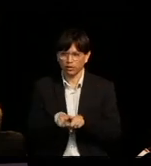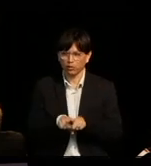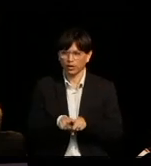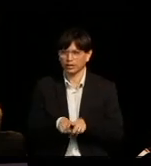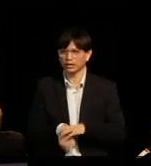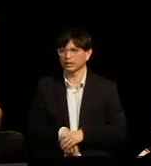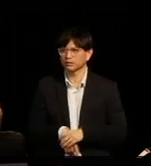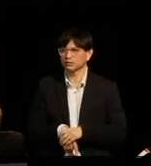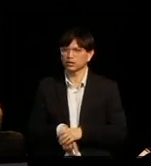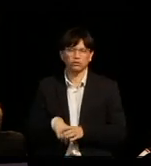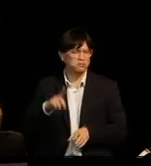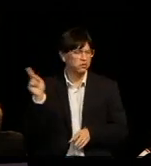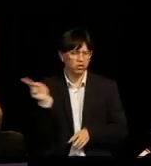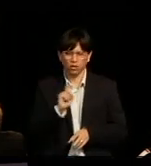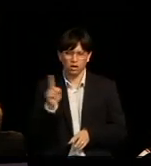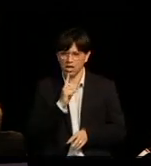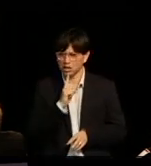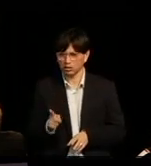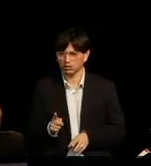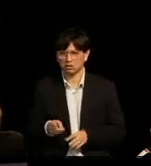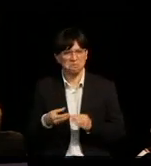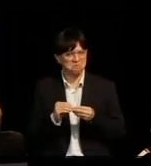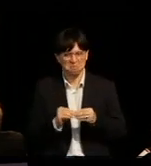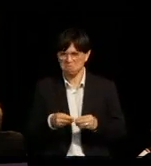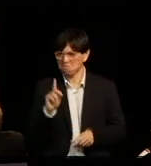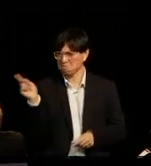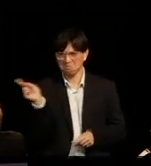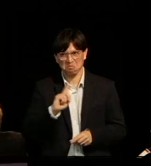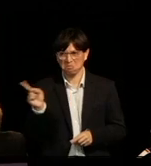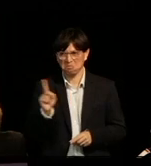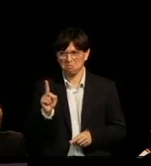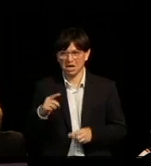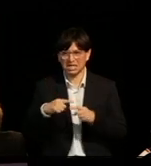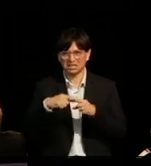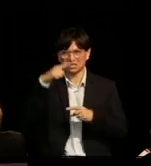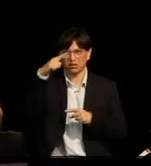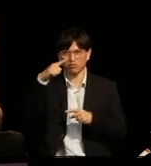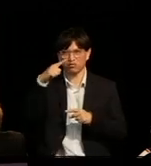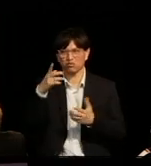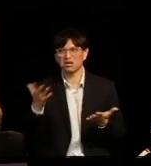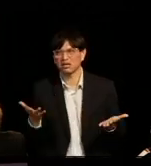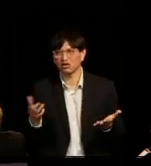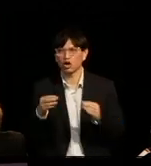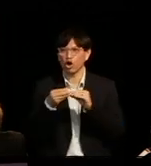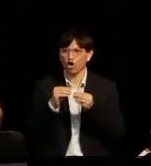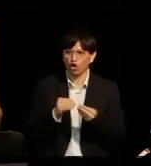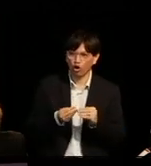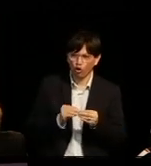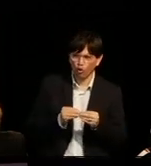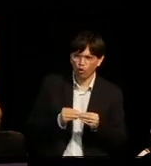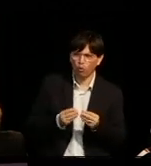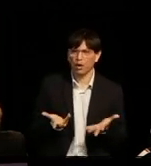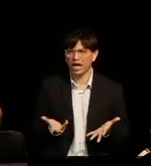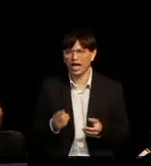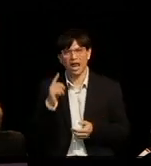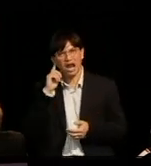tutti Non è detto Non si fa così No ma si misura secondo le capacità secondo le capacità del gruppo ma